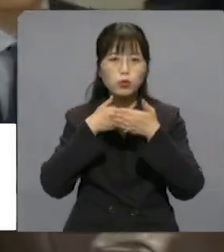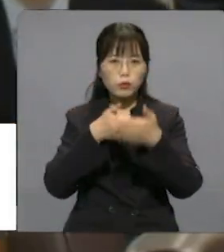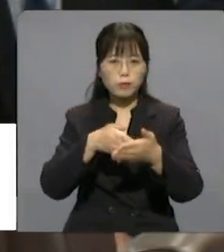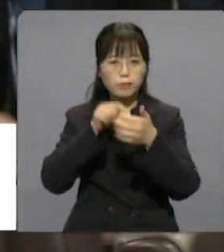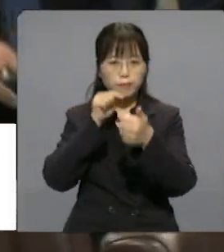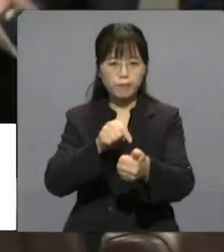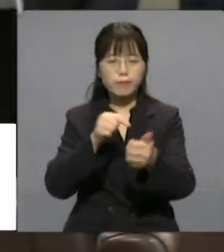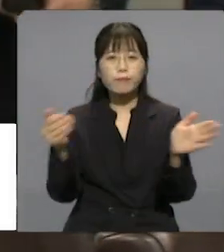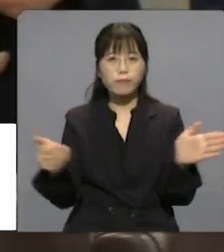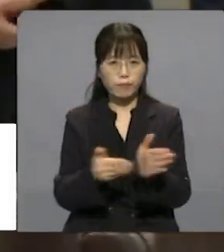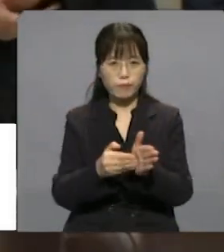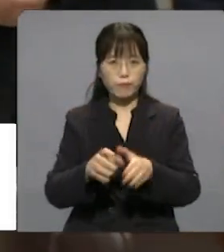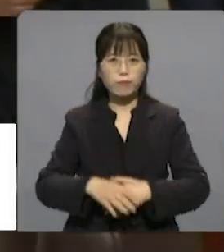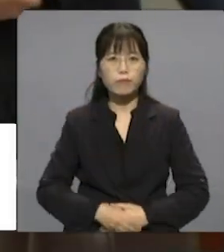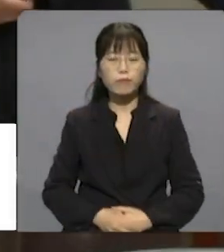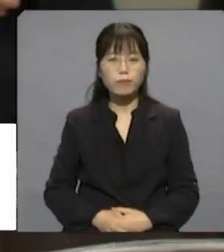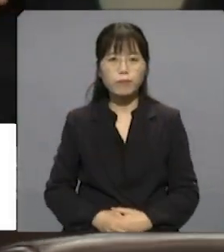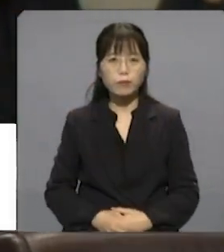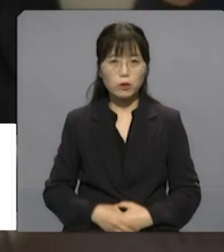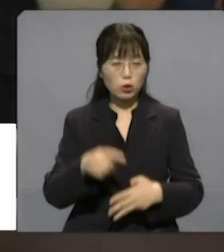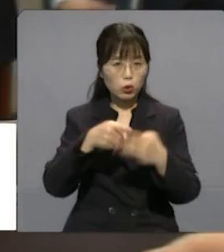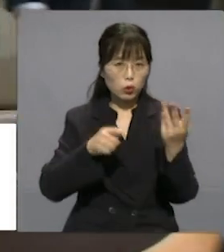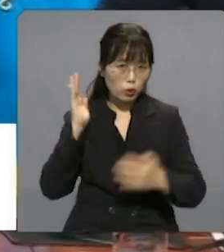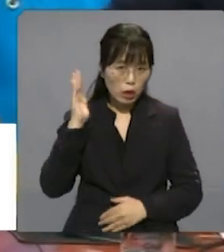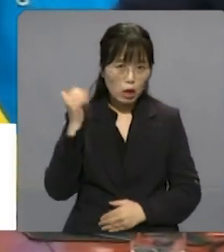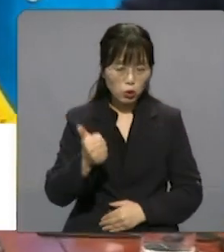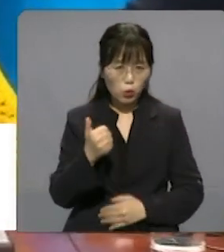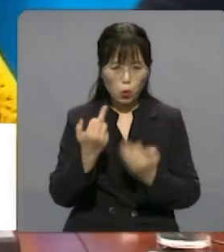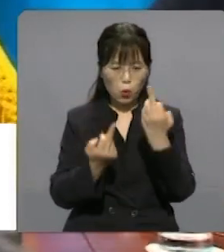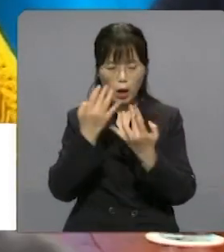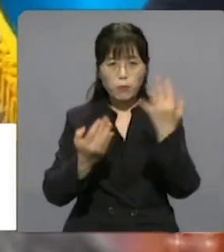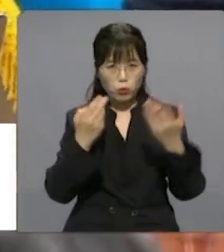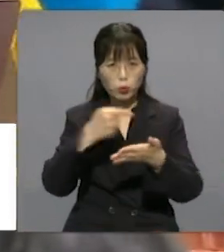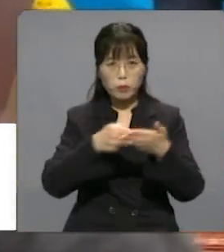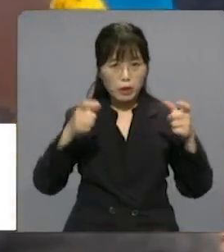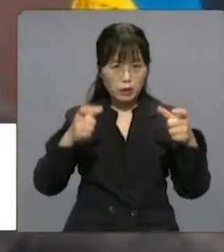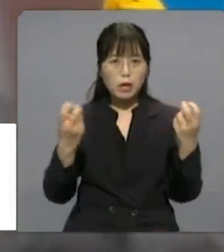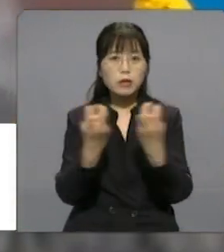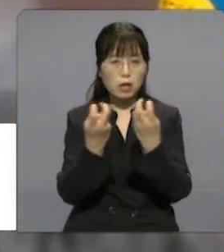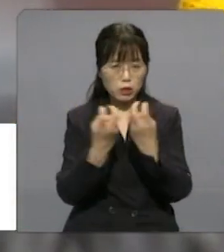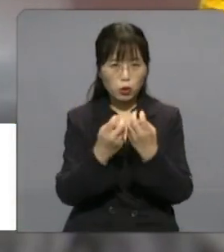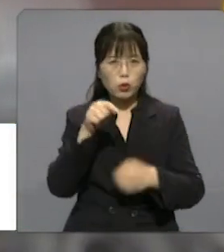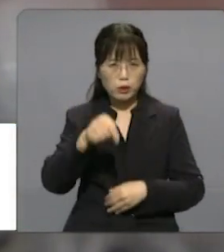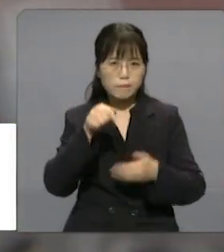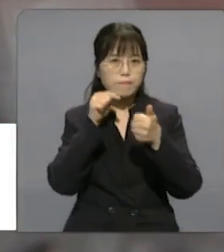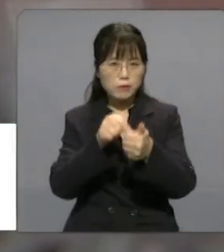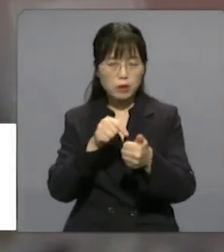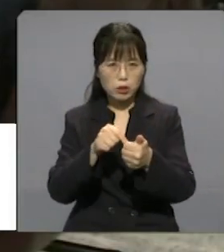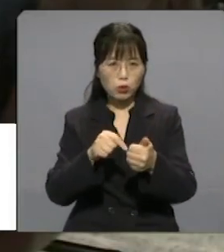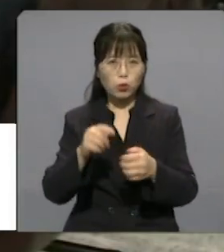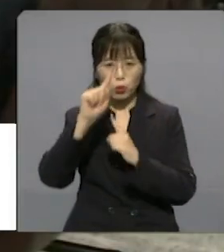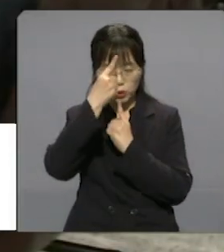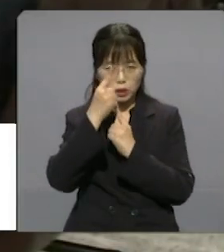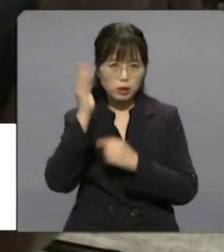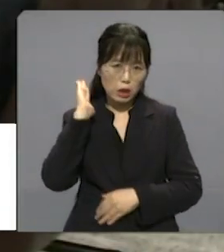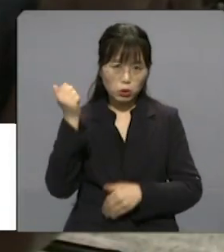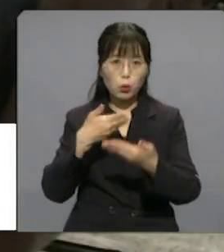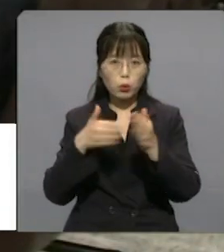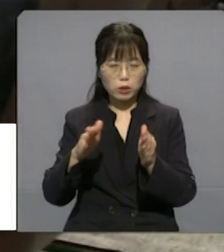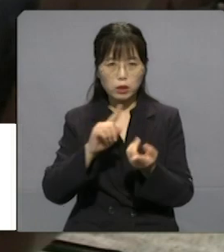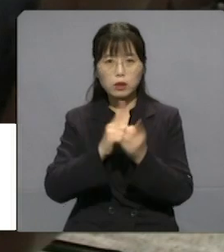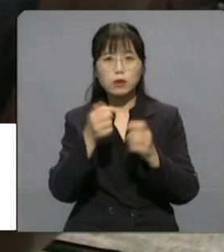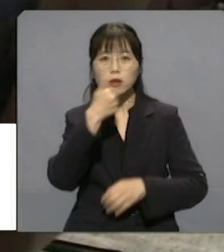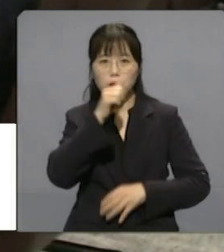추진하라고 지시했습니다. 윤 대통령은 산불 피해 지역에 대한 대책으로 이 같은 지시를 했다고 이도훈